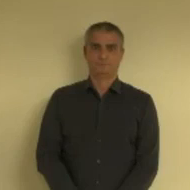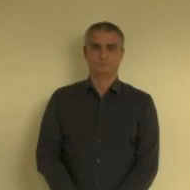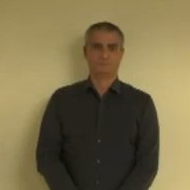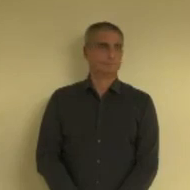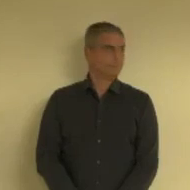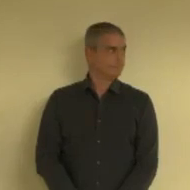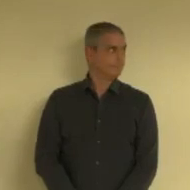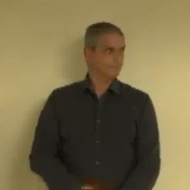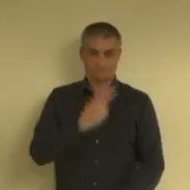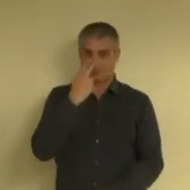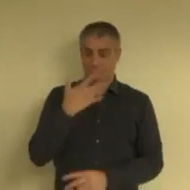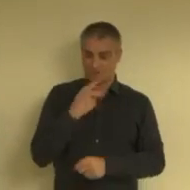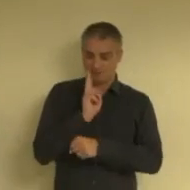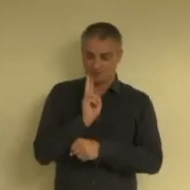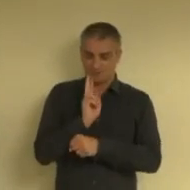איך גם אנחנו מקפידים על